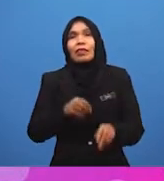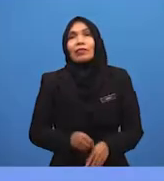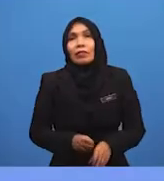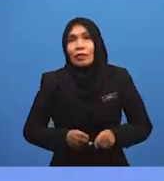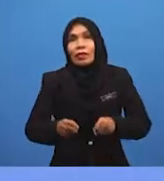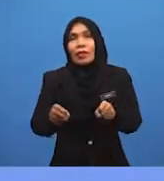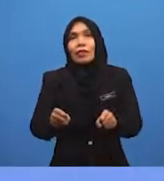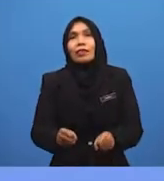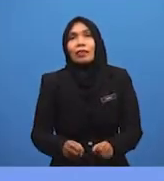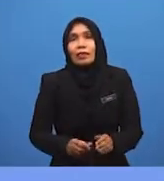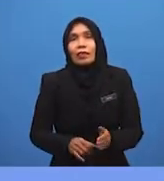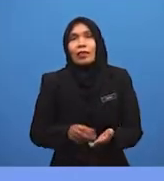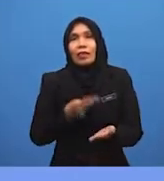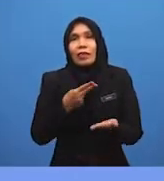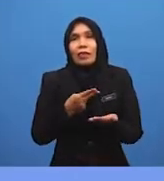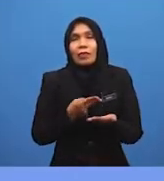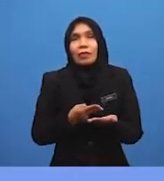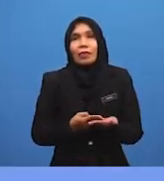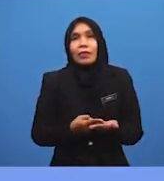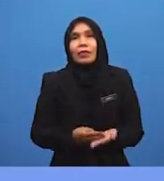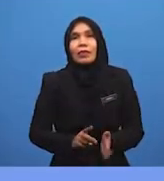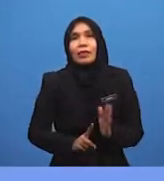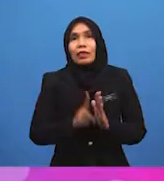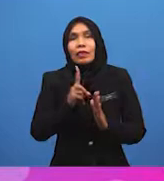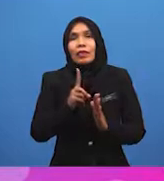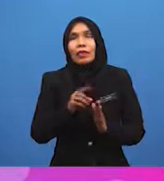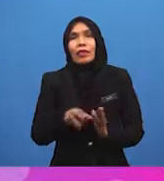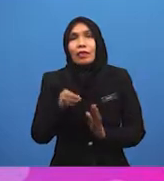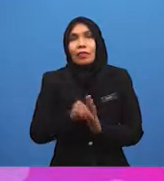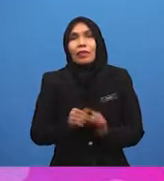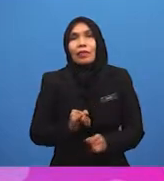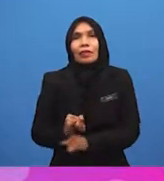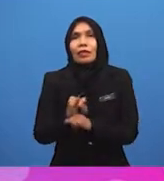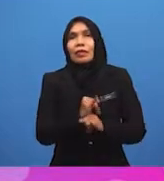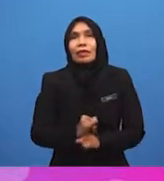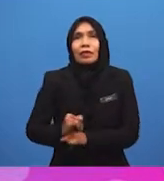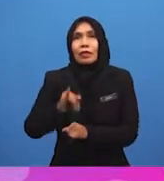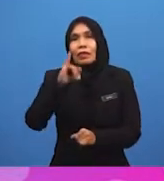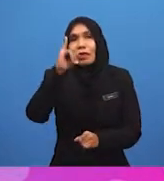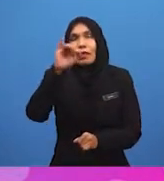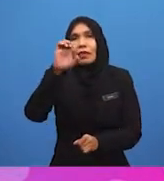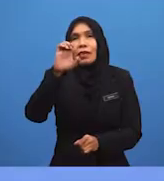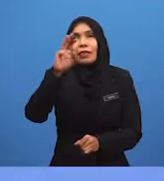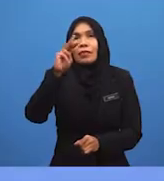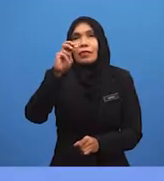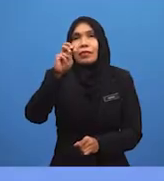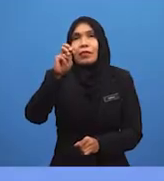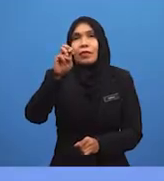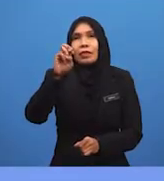adalah menjaga imej diri dan sekolah. Murid-murid, sila perhatikan gambar